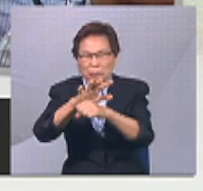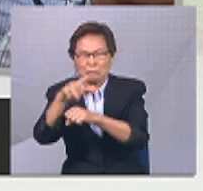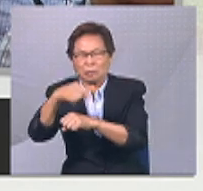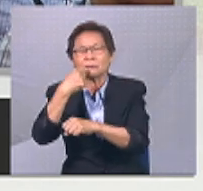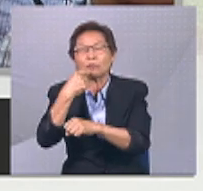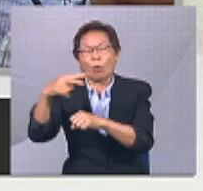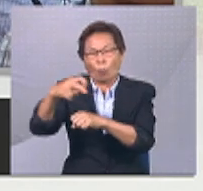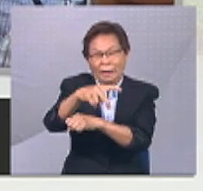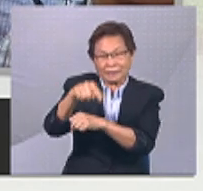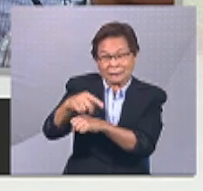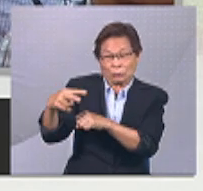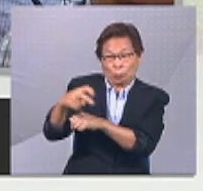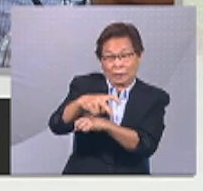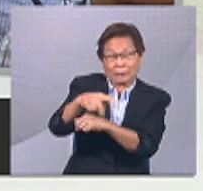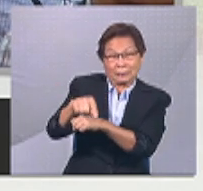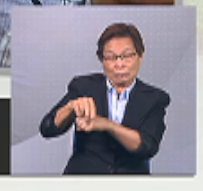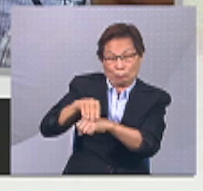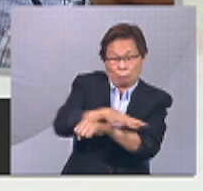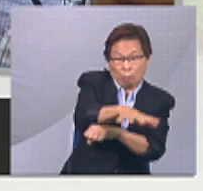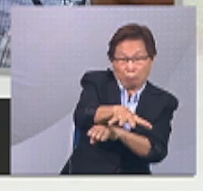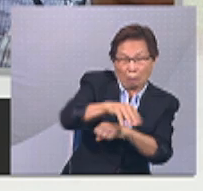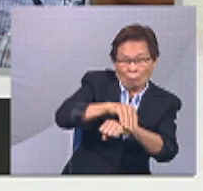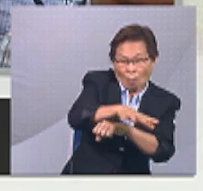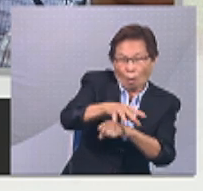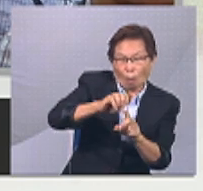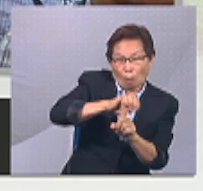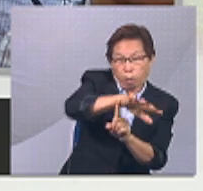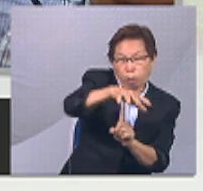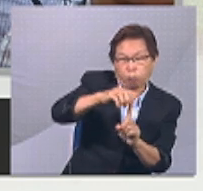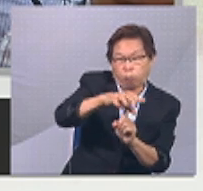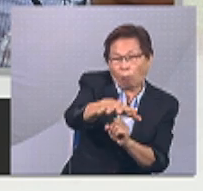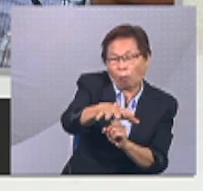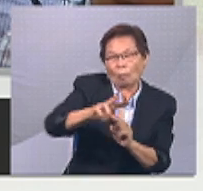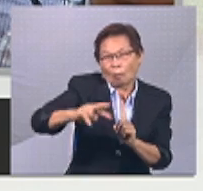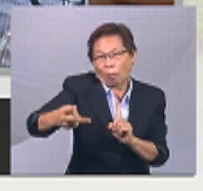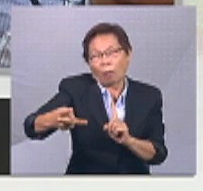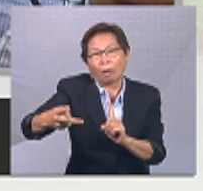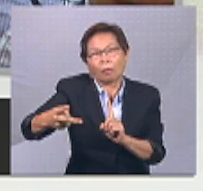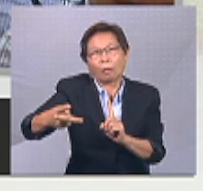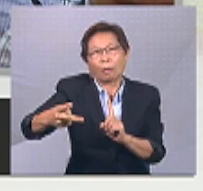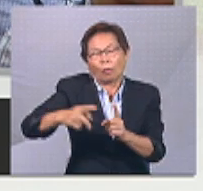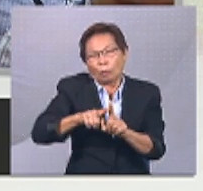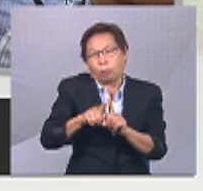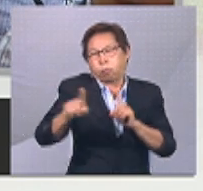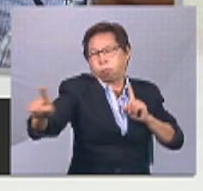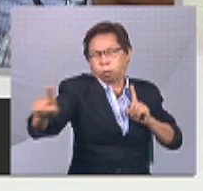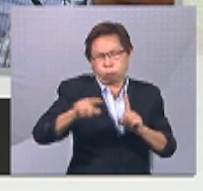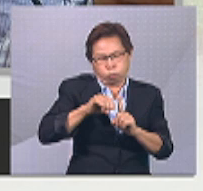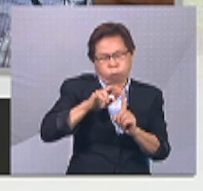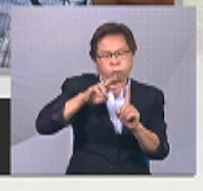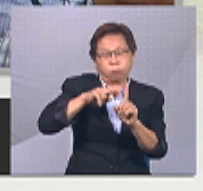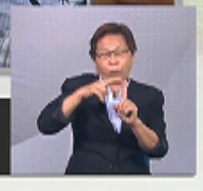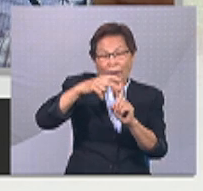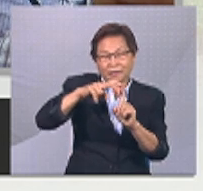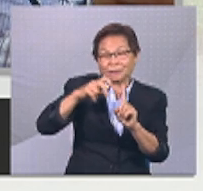ini boleh virus yang dijangkiti pesakit ini boleh pergi ke sejauh 4 kilometer daripada pesakit,